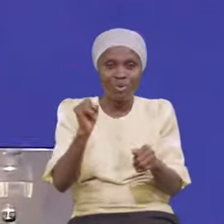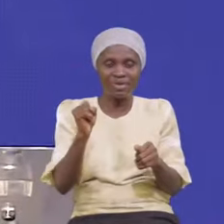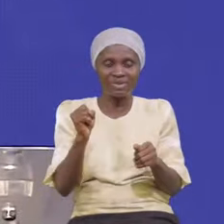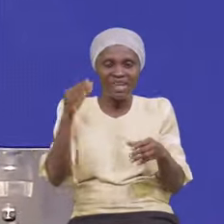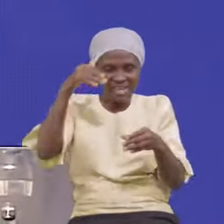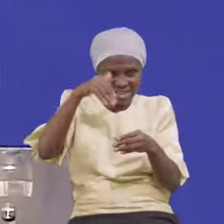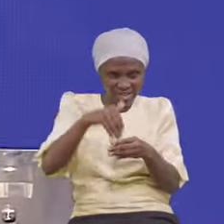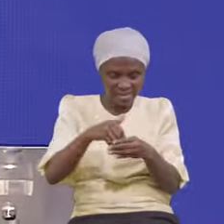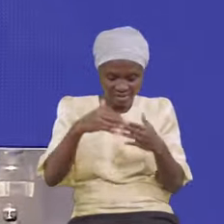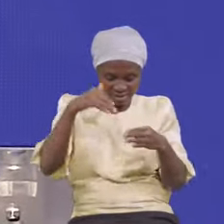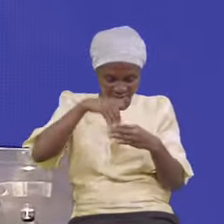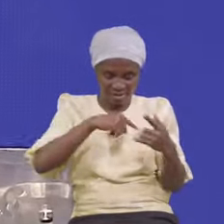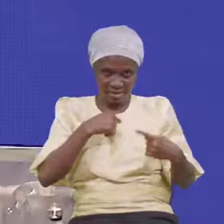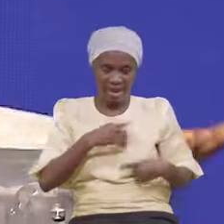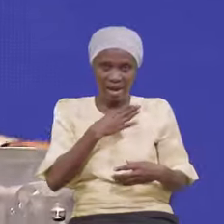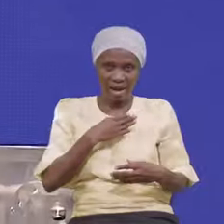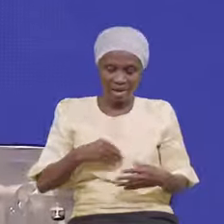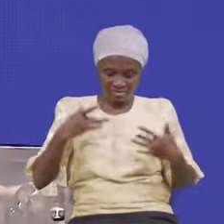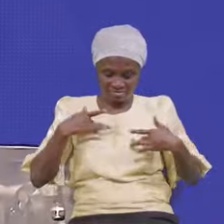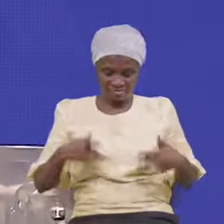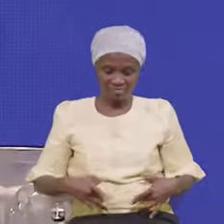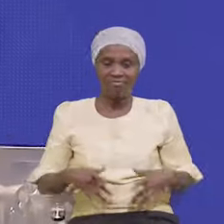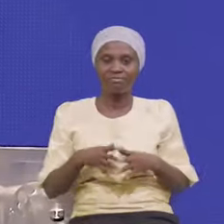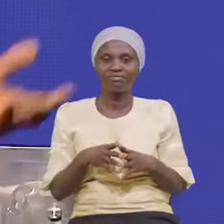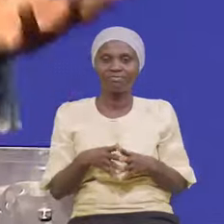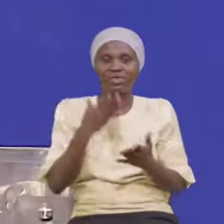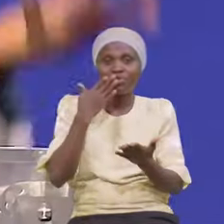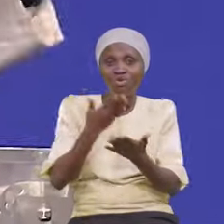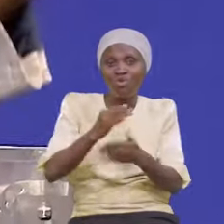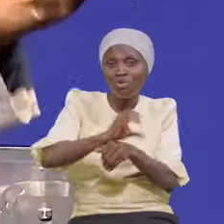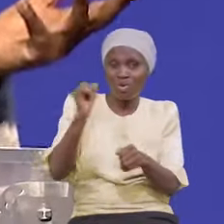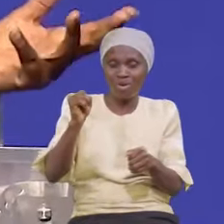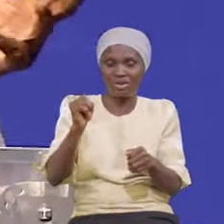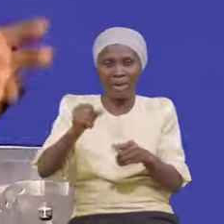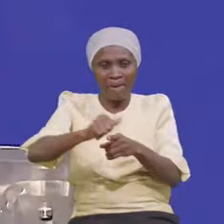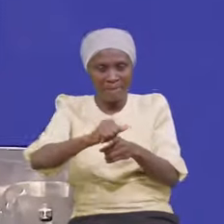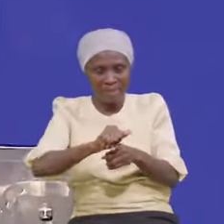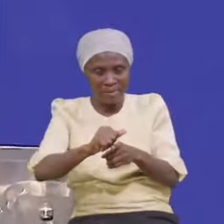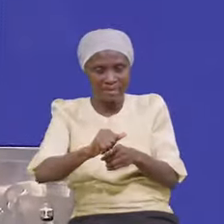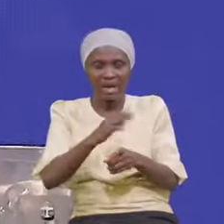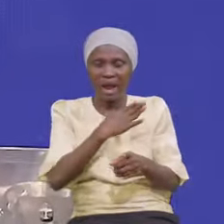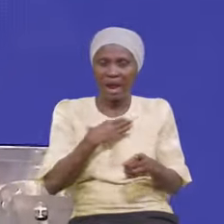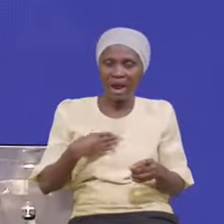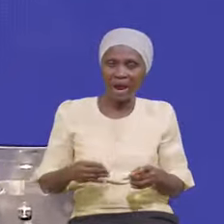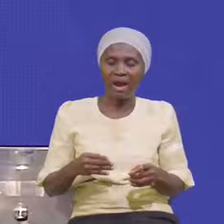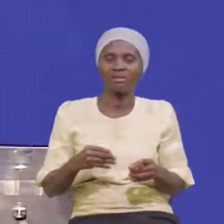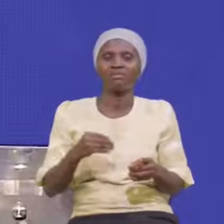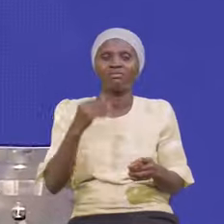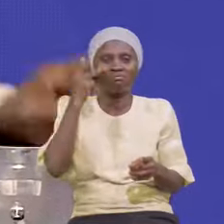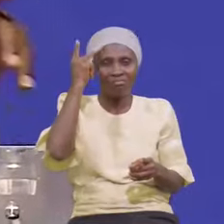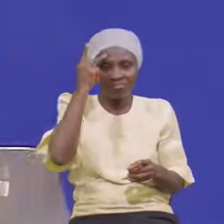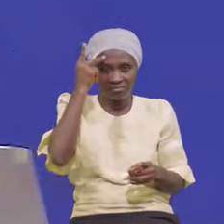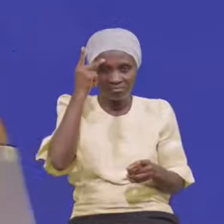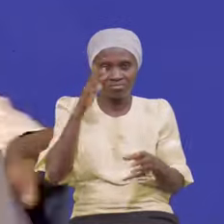and outside. అంతరంగంలో మంచి పని, బాహ్యంగా మంచి పని. Good works practical and purposeful. అలాగే మంచి